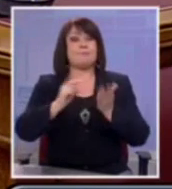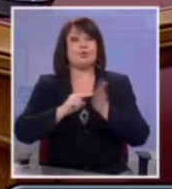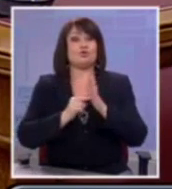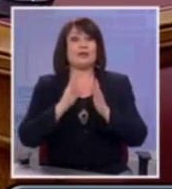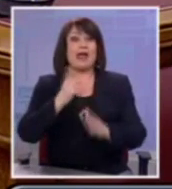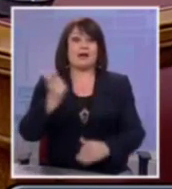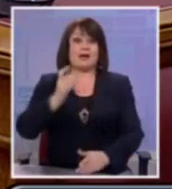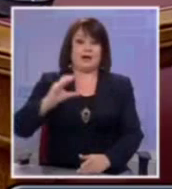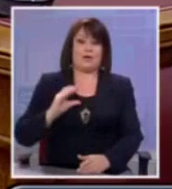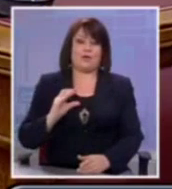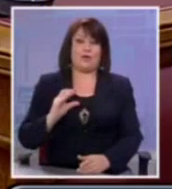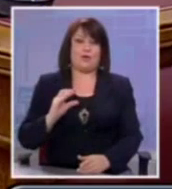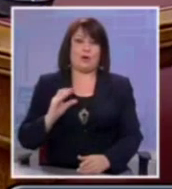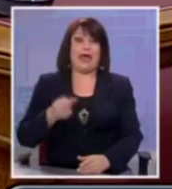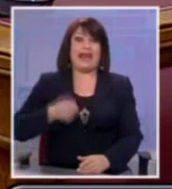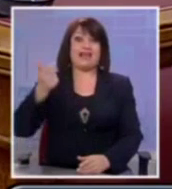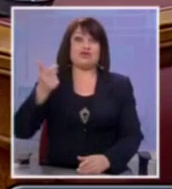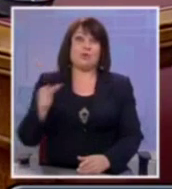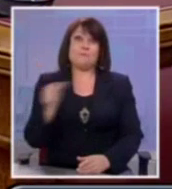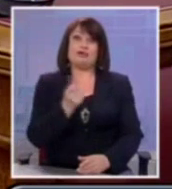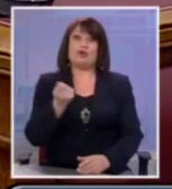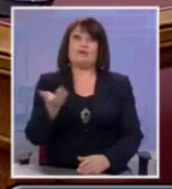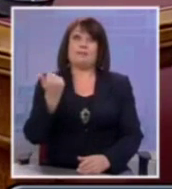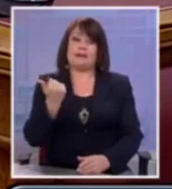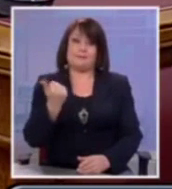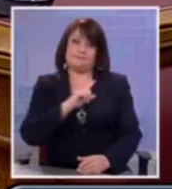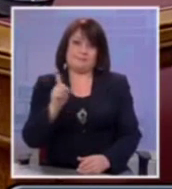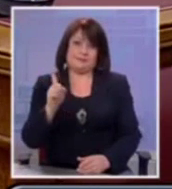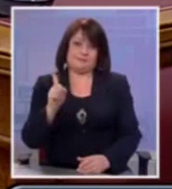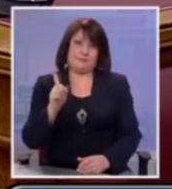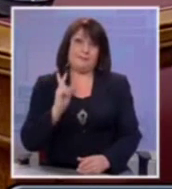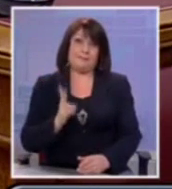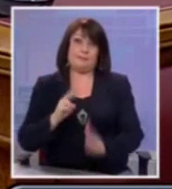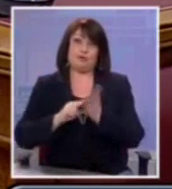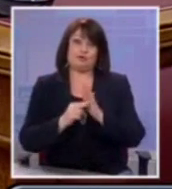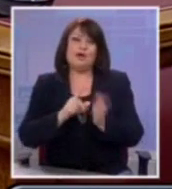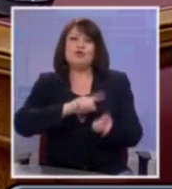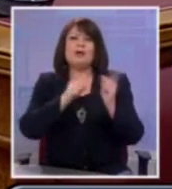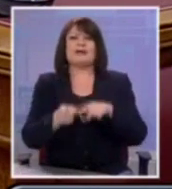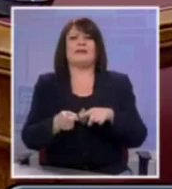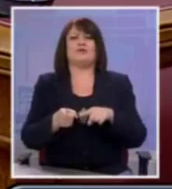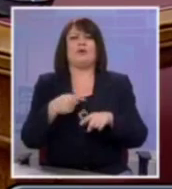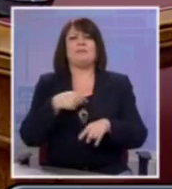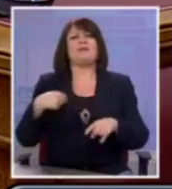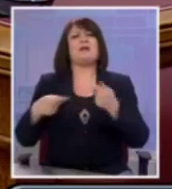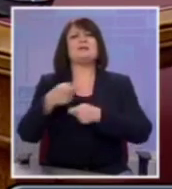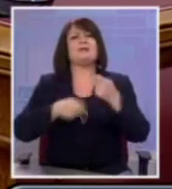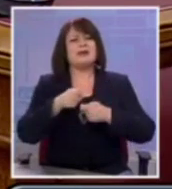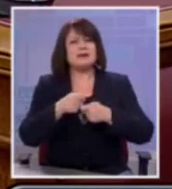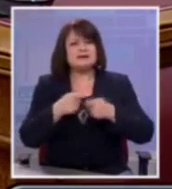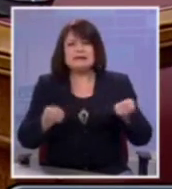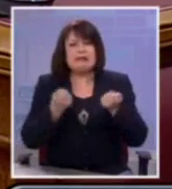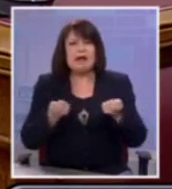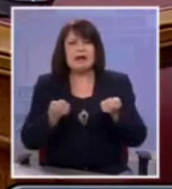δανειστείτε. Ρισκάρετε να μην πάρετε πίσω τα χρήματά σας. Κάνουν λοιπόν το αντίθετο από αυτό που θα έκανε ο επικεφαλής μιας επιχείρησης